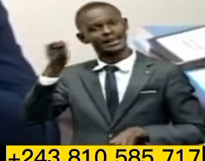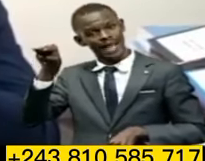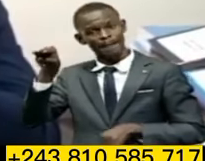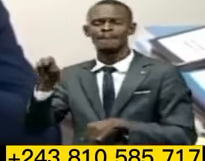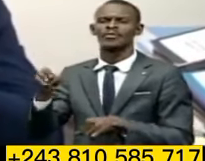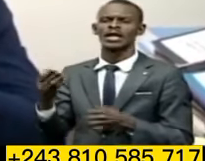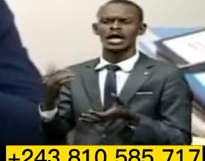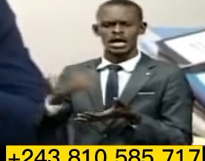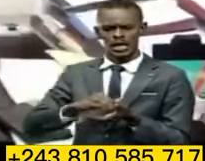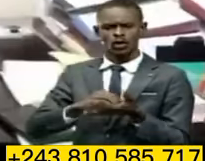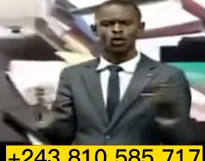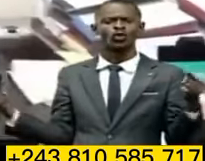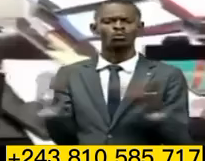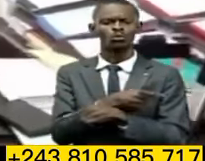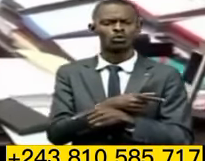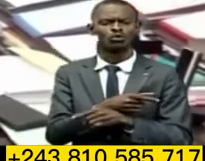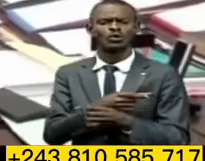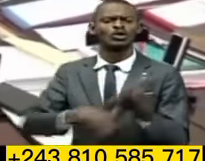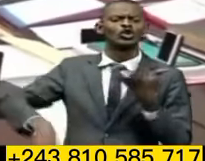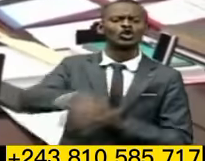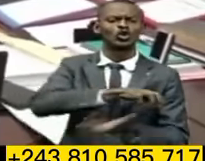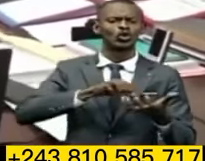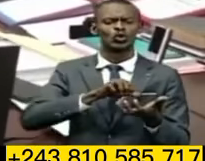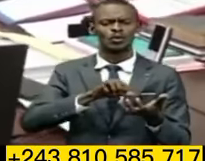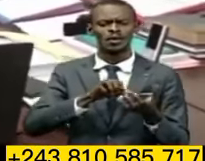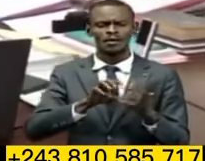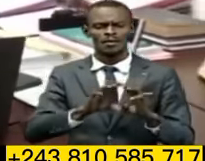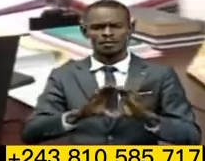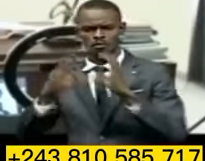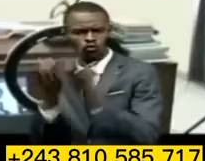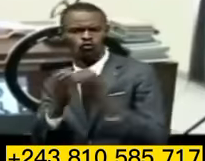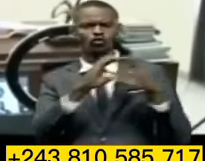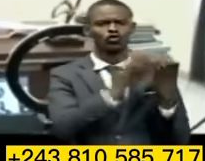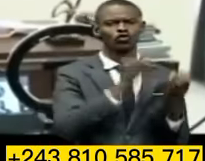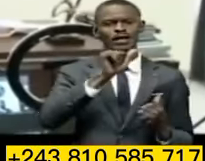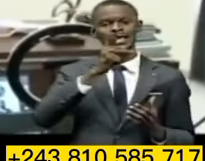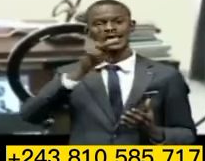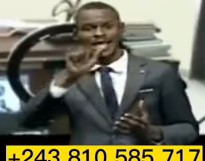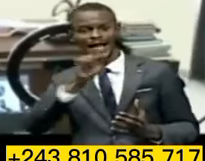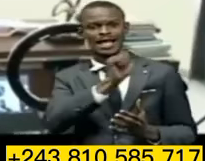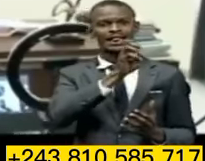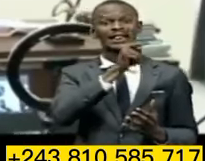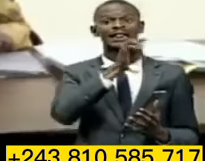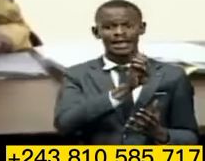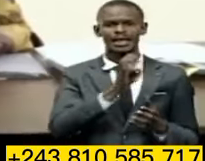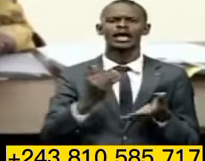Teke et la montée du banditisme dans plusieurs grandes villes et centres urbains de la République.